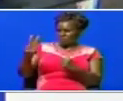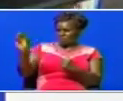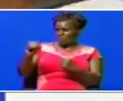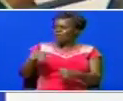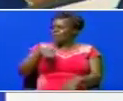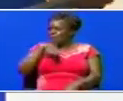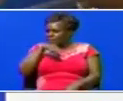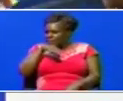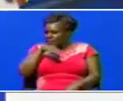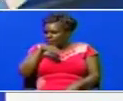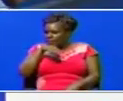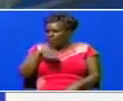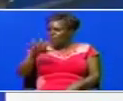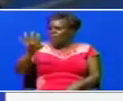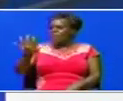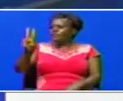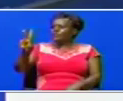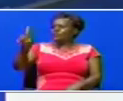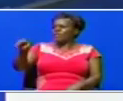Raila Odinga,